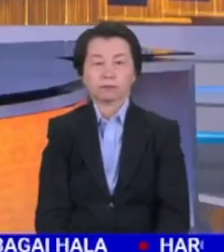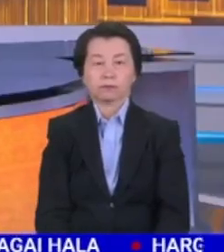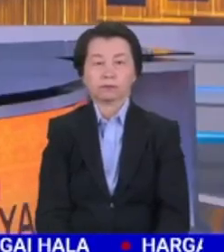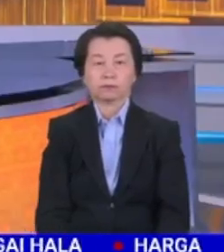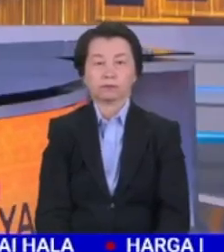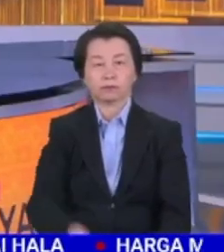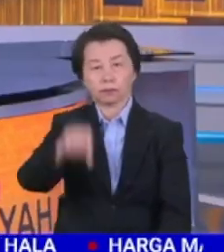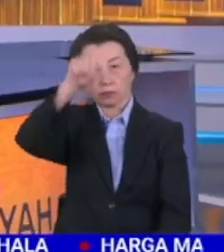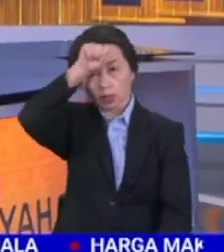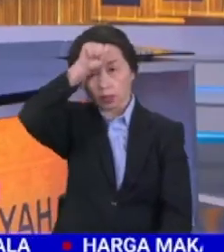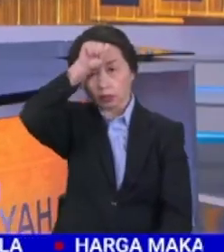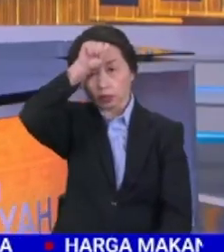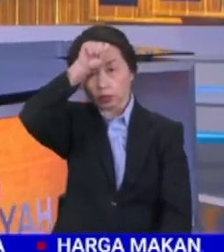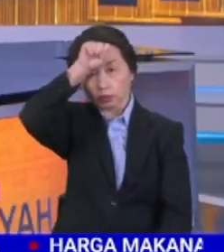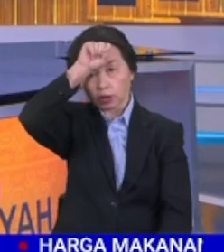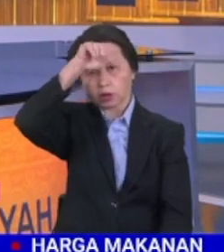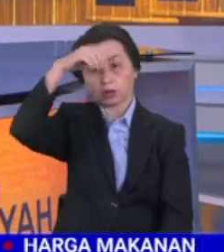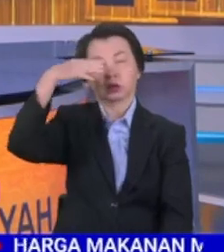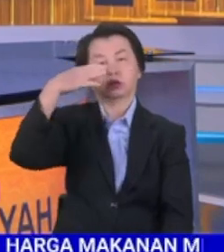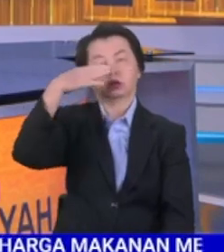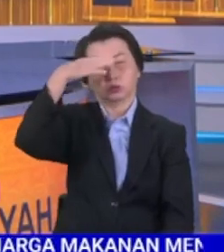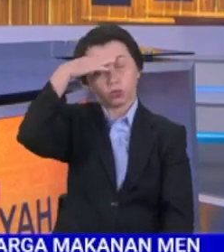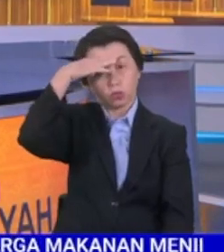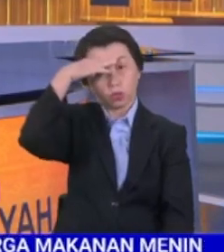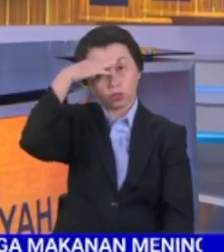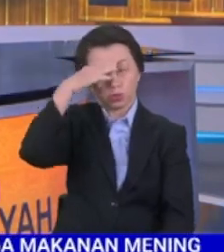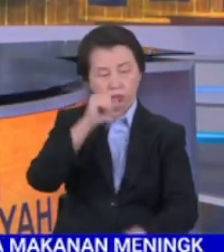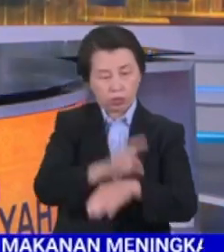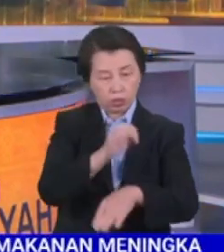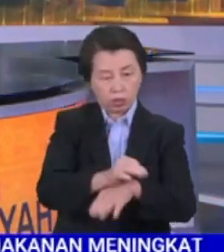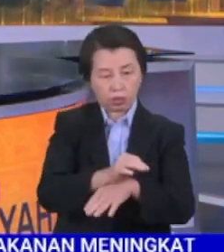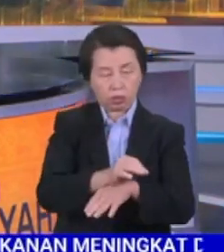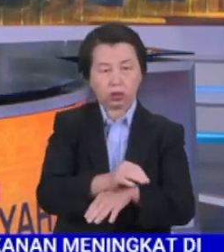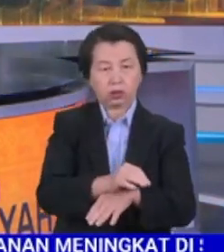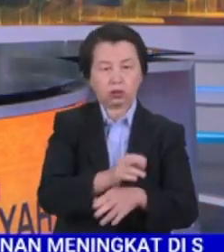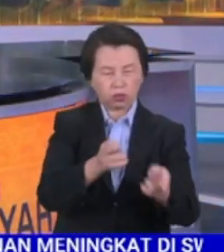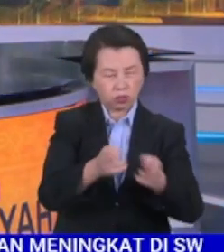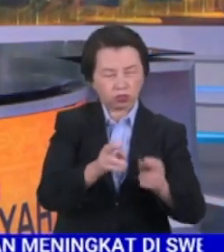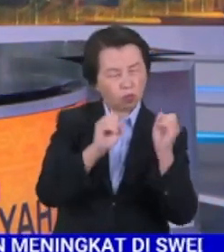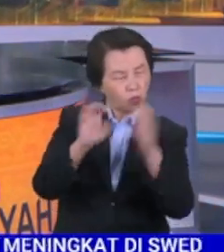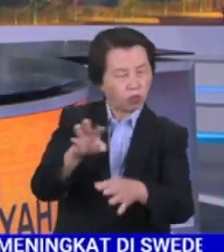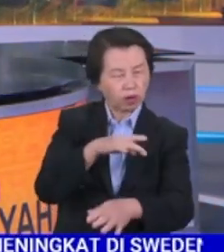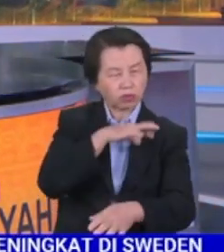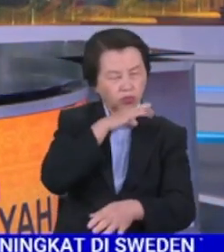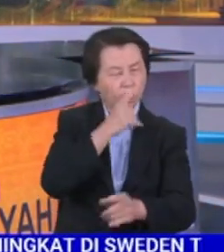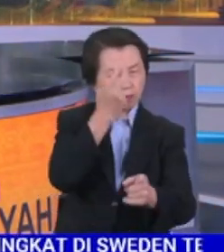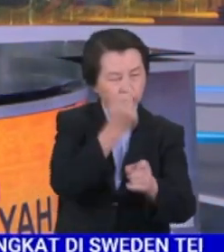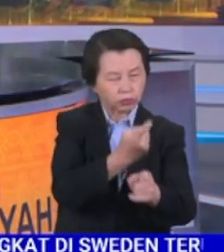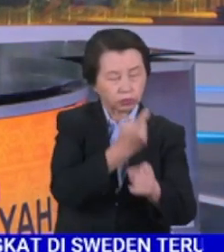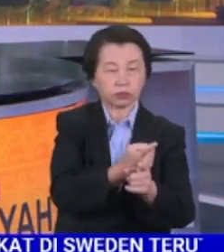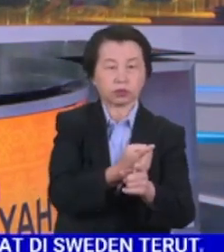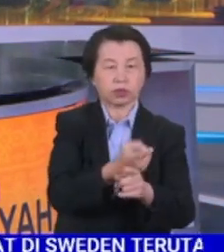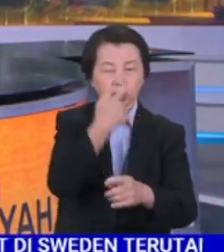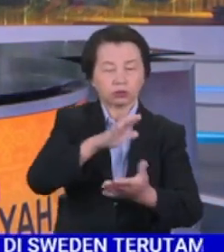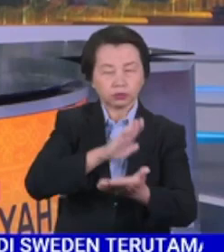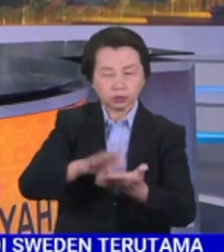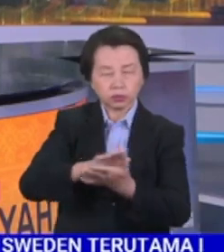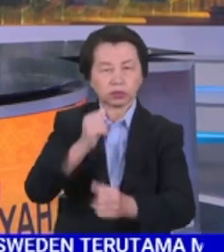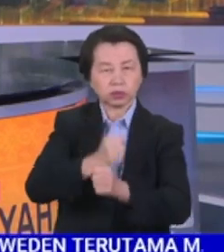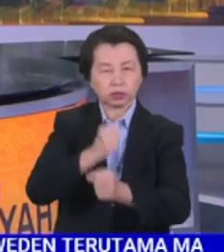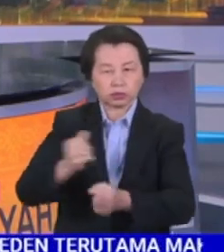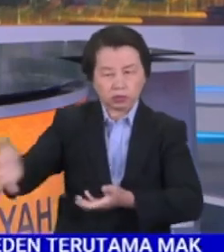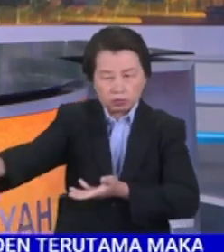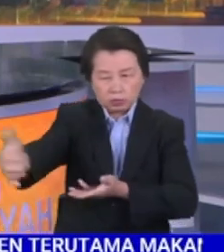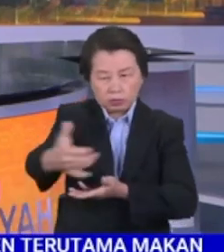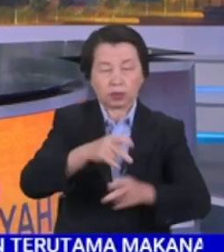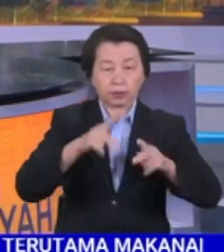Di Segamat Johor pula, penduduk terjejas banjir dinasihat menguruskan pembuangan sampah dengan baik bagi memudahkan kerja-kerja memungut oleh